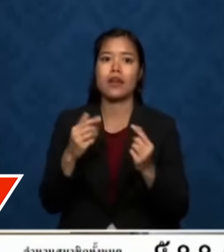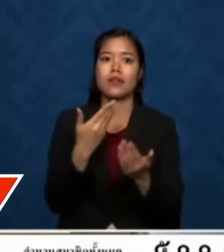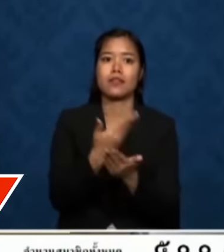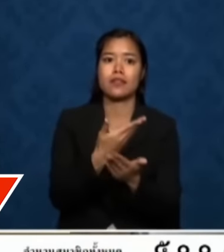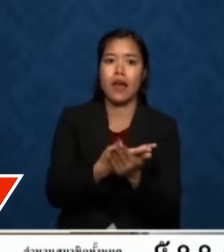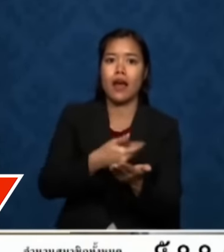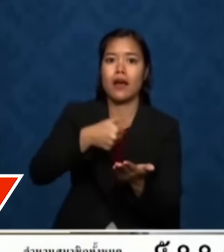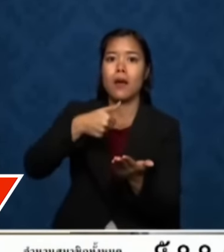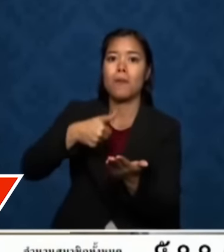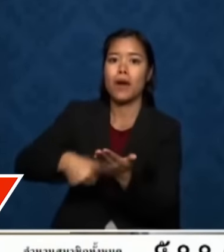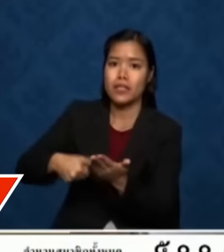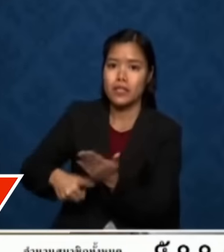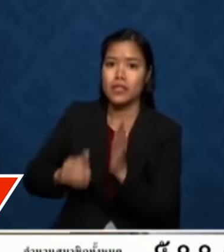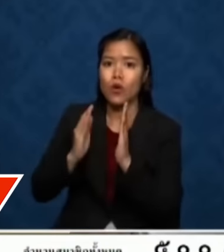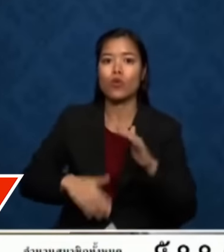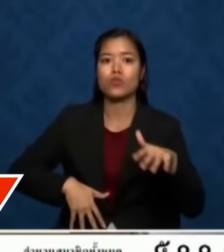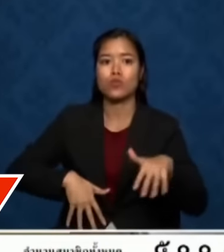ประชาชนค่ะ